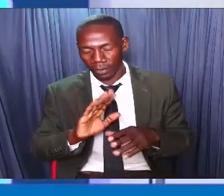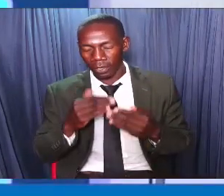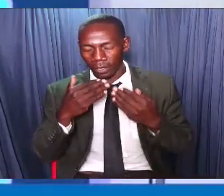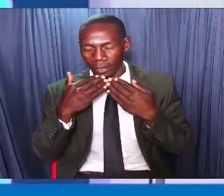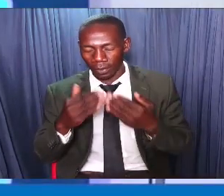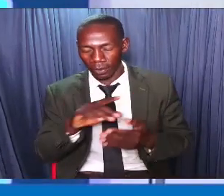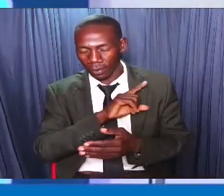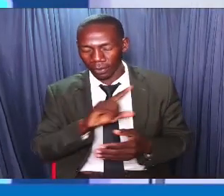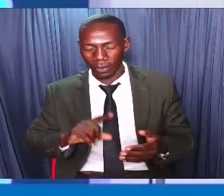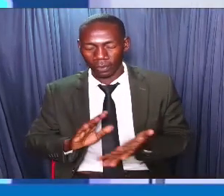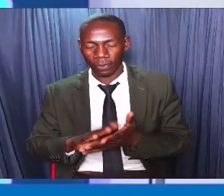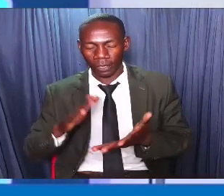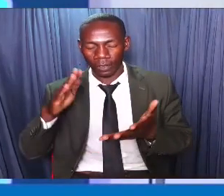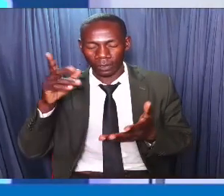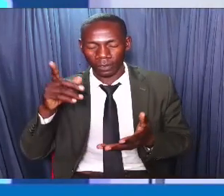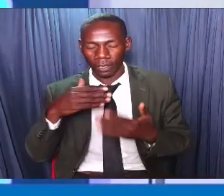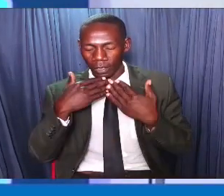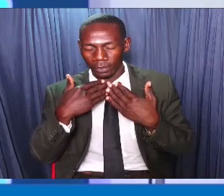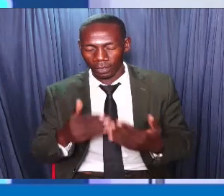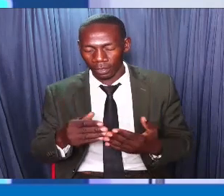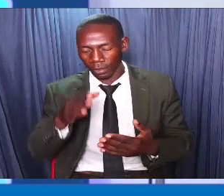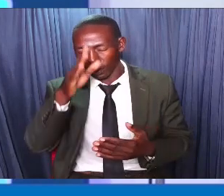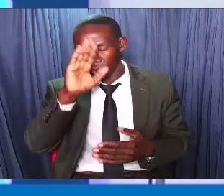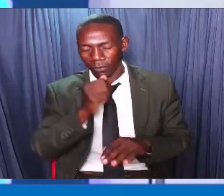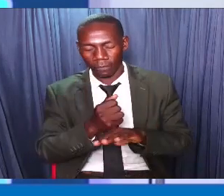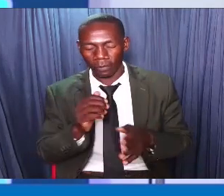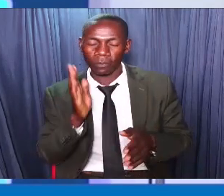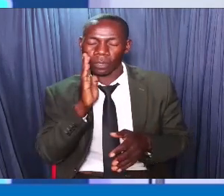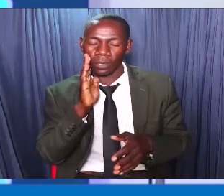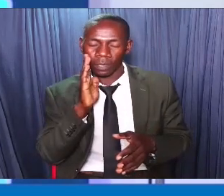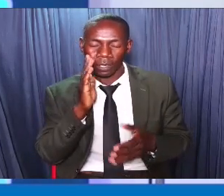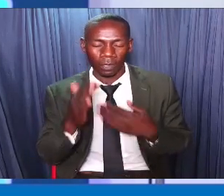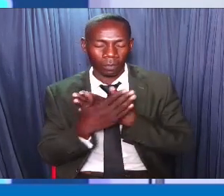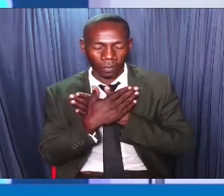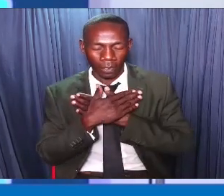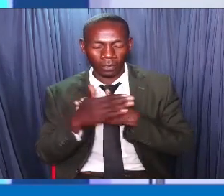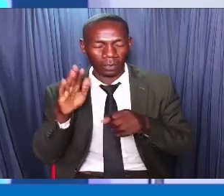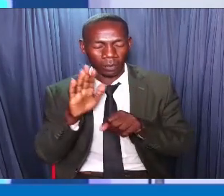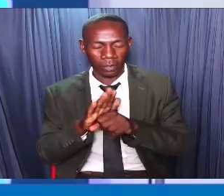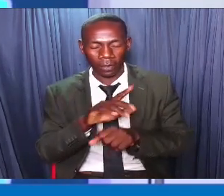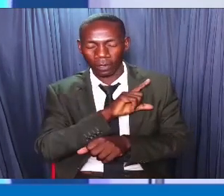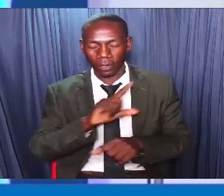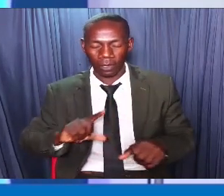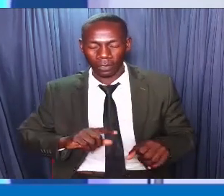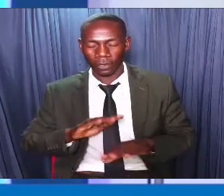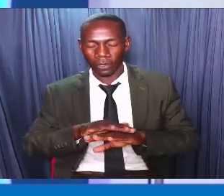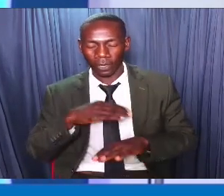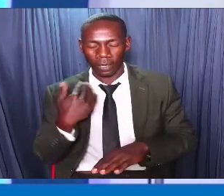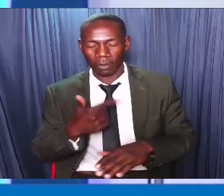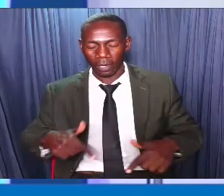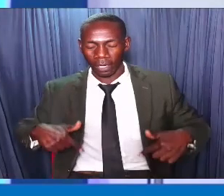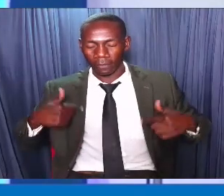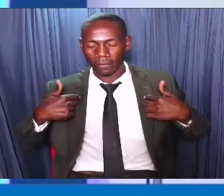Ninakushukuru Bwana, ninakutukuza. Asante Mungu mama mwanzilishi kwa upendo wako mwingi Bwana juu ya maisha